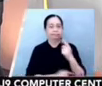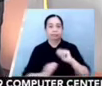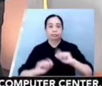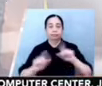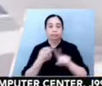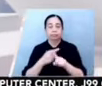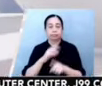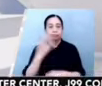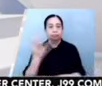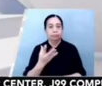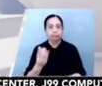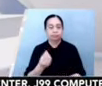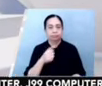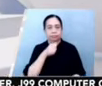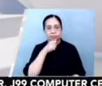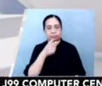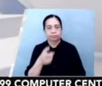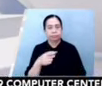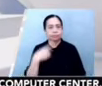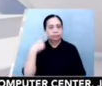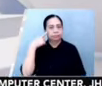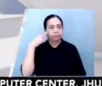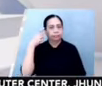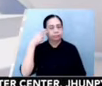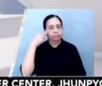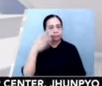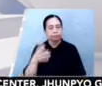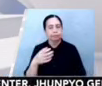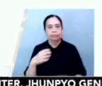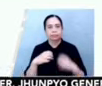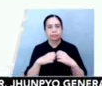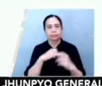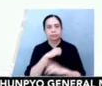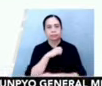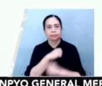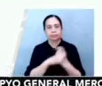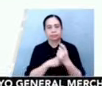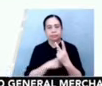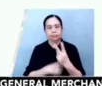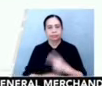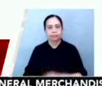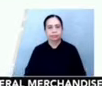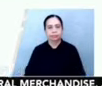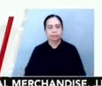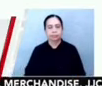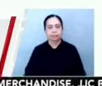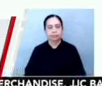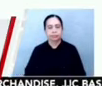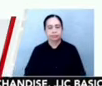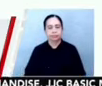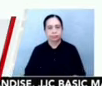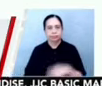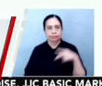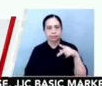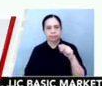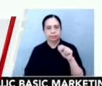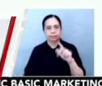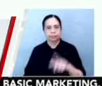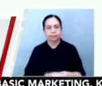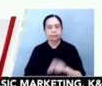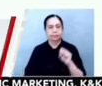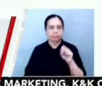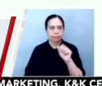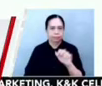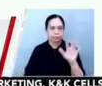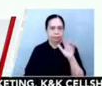may unang balita si Paul Hernandez ng GMA Regional TV Paul Igan Good morning May ilang